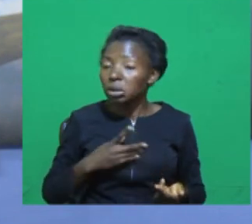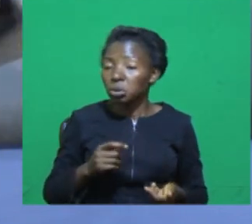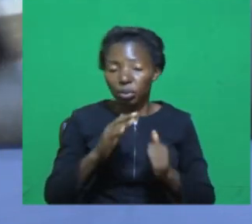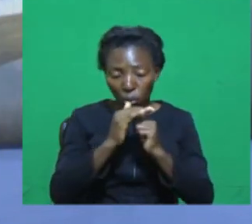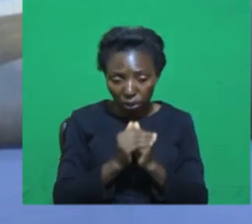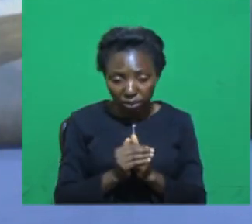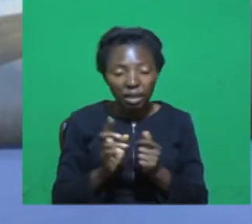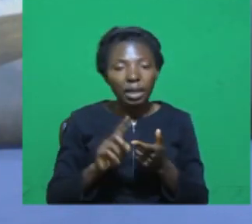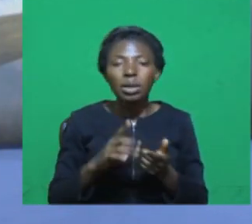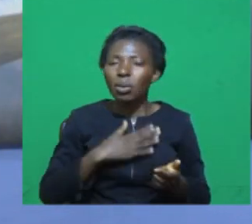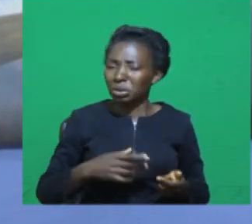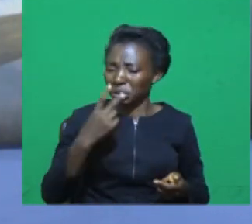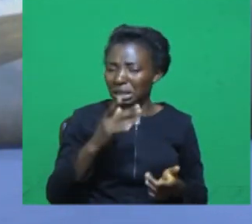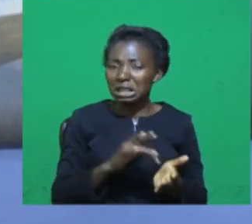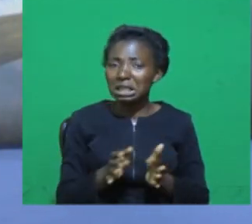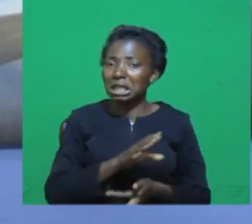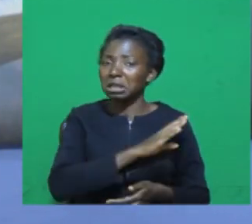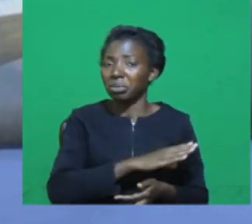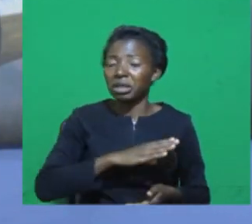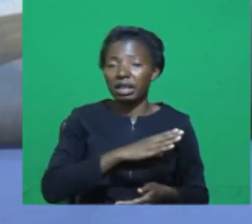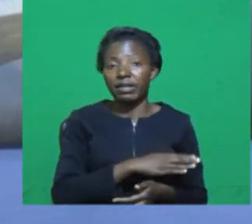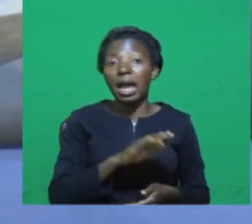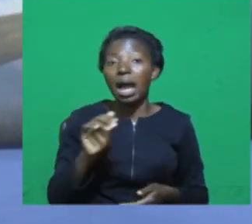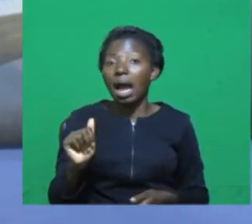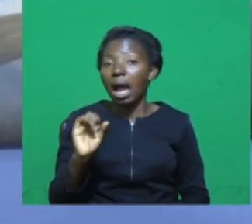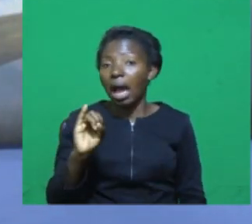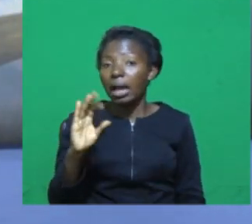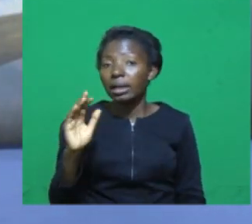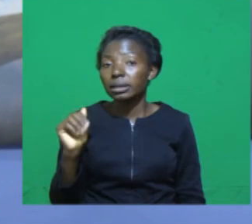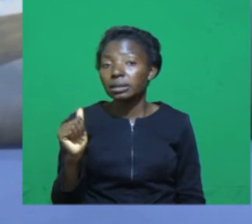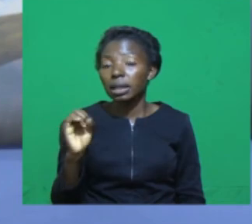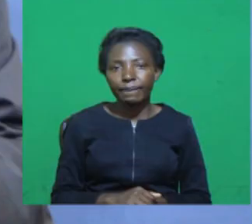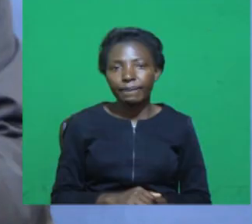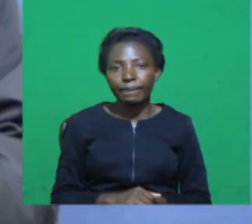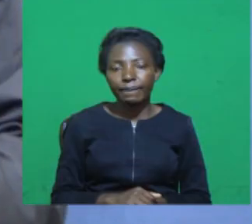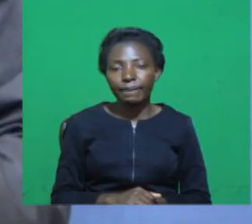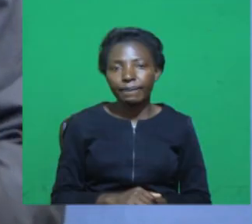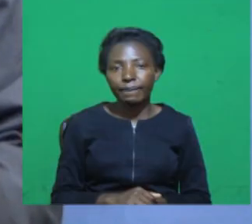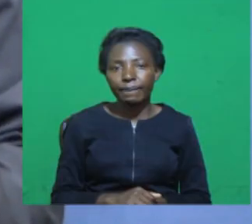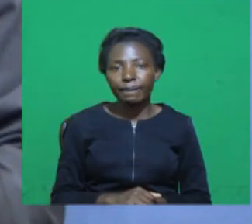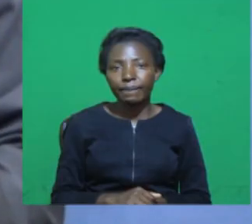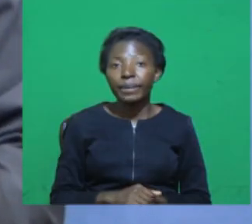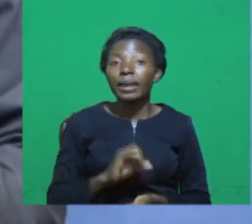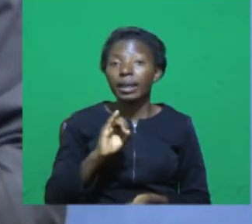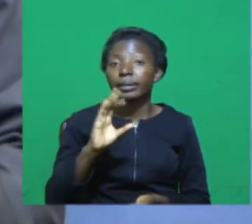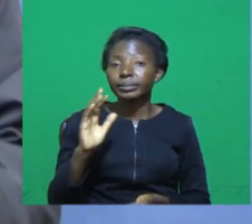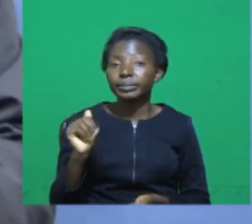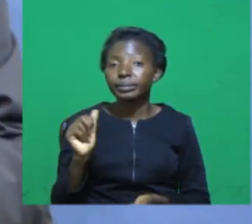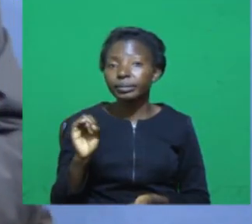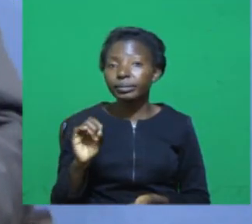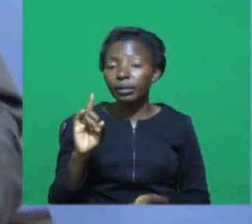chimiro chaive naJesu. Okay. Hande tiende pana Isaiah 53 verse ya 2. Isaiah